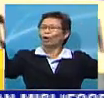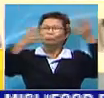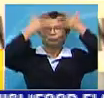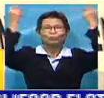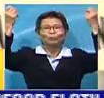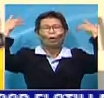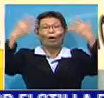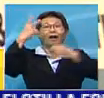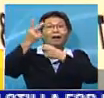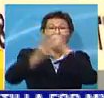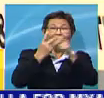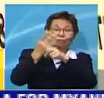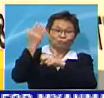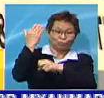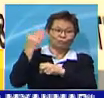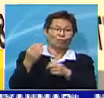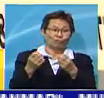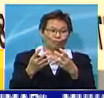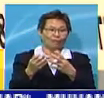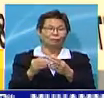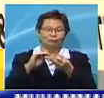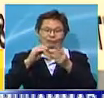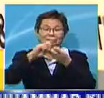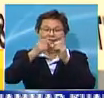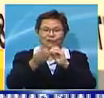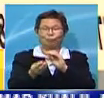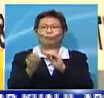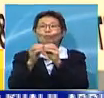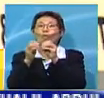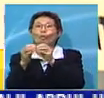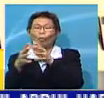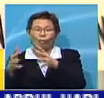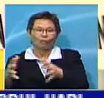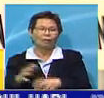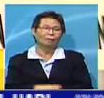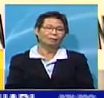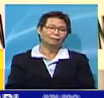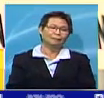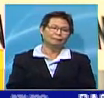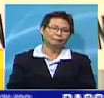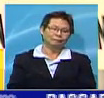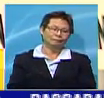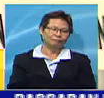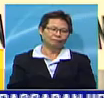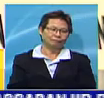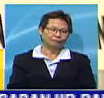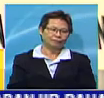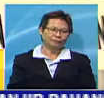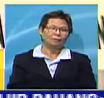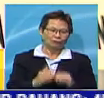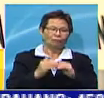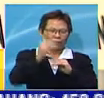GR from our point is growth and trade total tradees to in ex